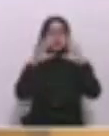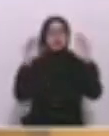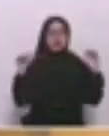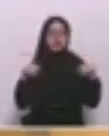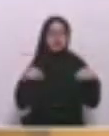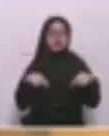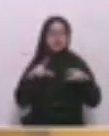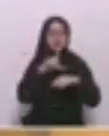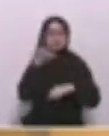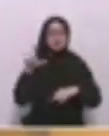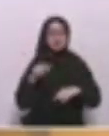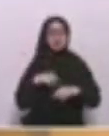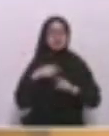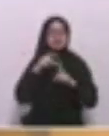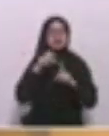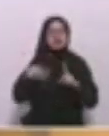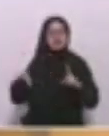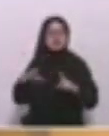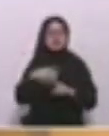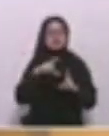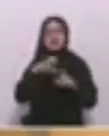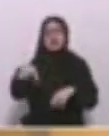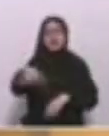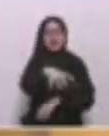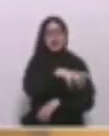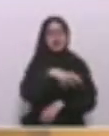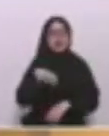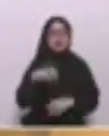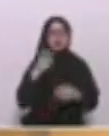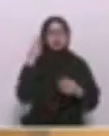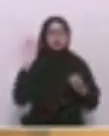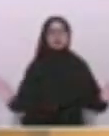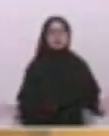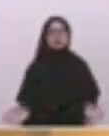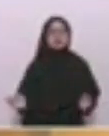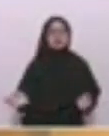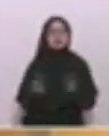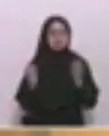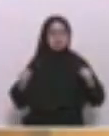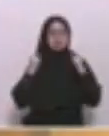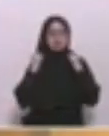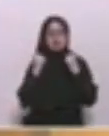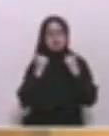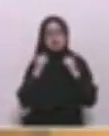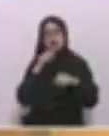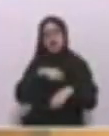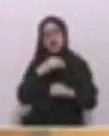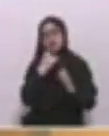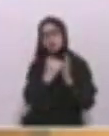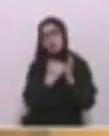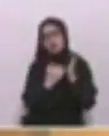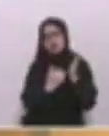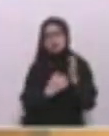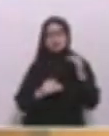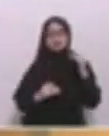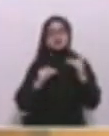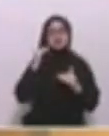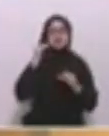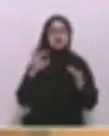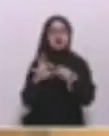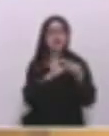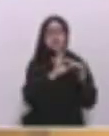ee provinsi misalnya dalam rangka untuk penegakan aturan kita harus ee ke depan meningkatkan lagi kolaborasi kita